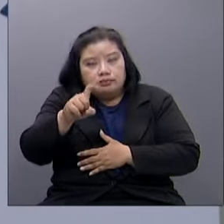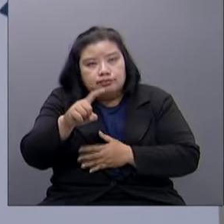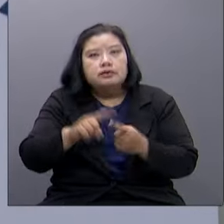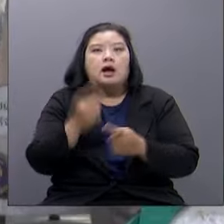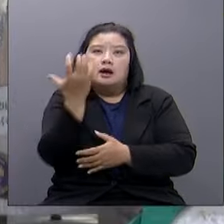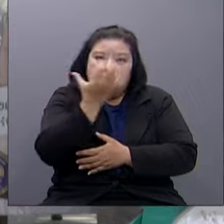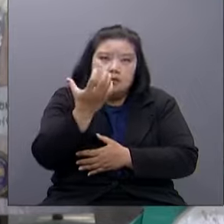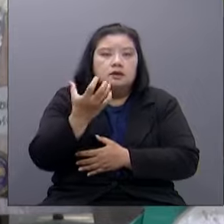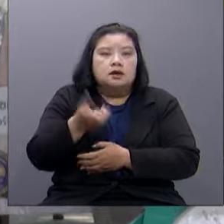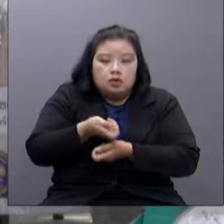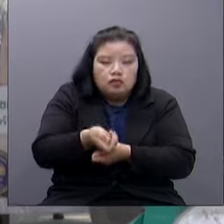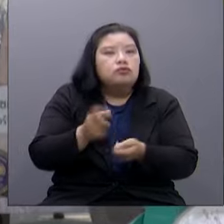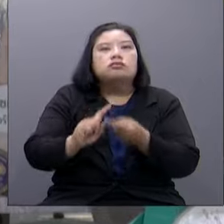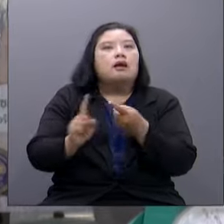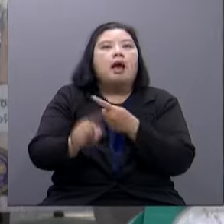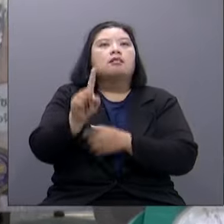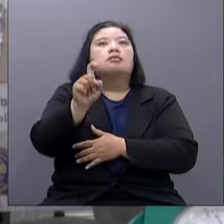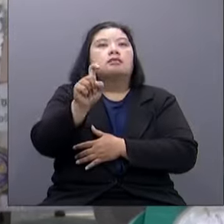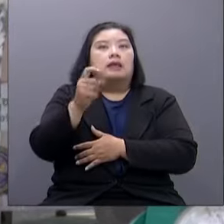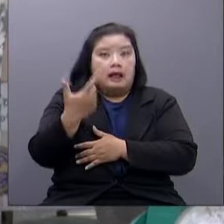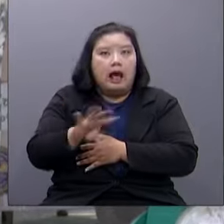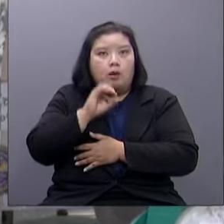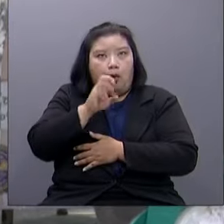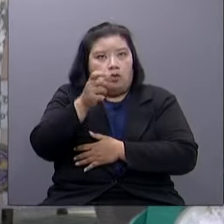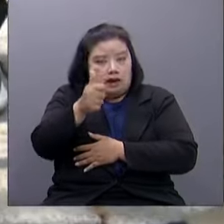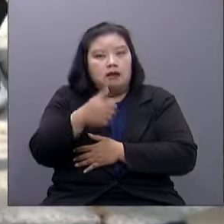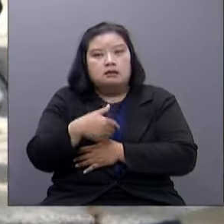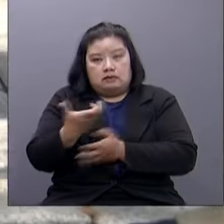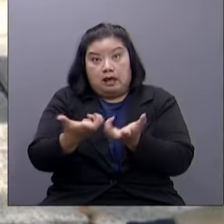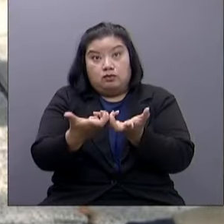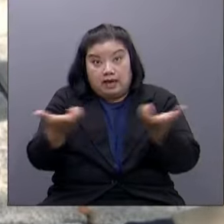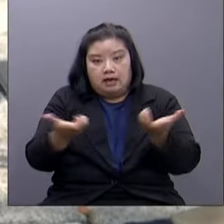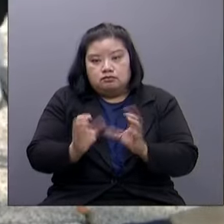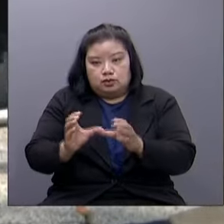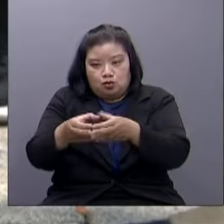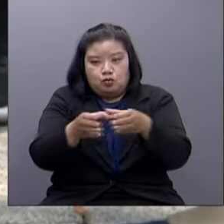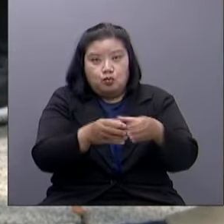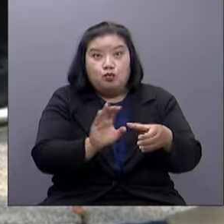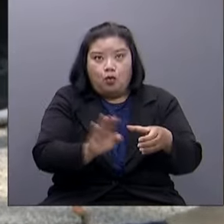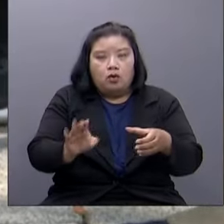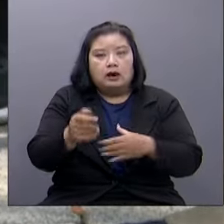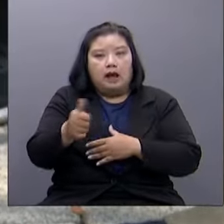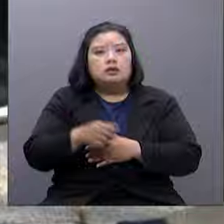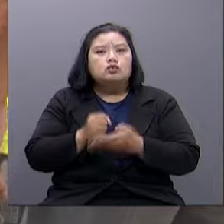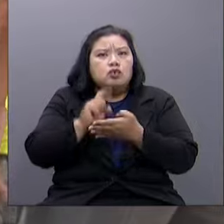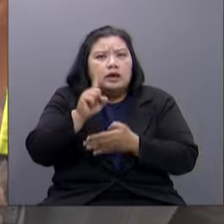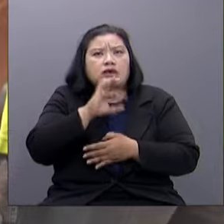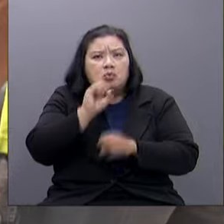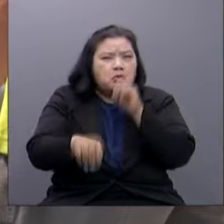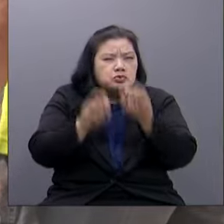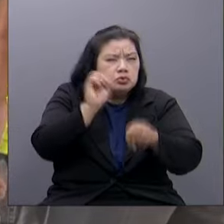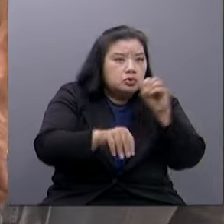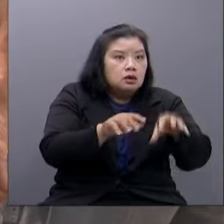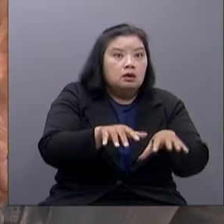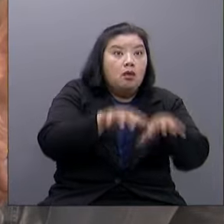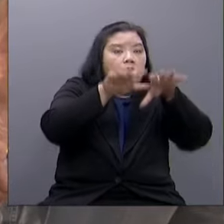ครื่องใช้ในบ้านต่างๆสามารถให้เทศบาลจัดเก็บแบบแยกประเภทได้แบบนี้ก็ทำให้ปริมาณขยะมวลรวมลดล